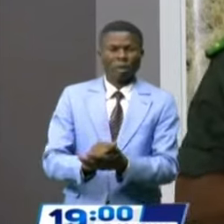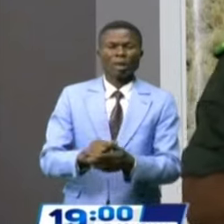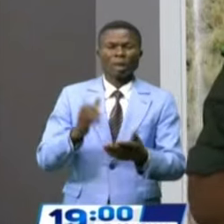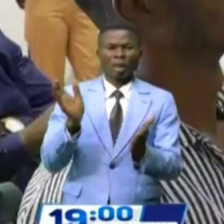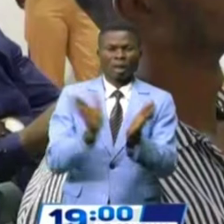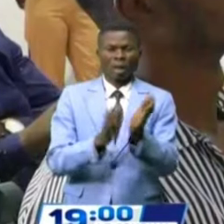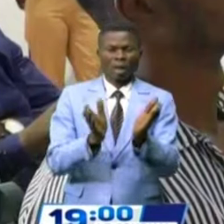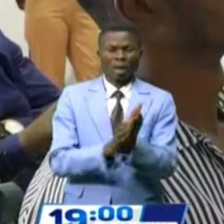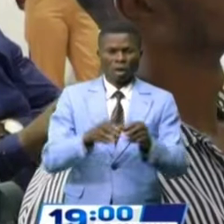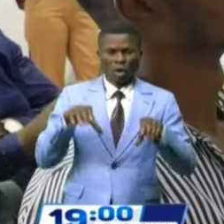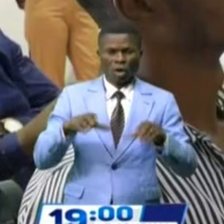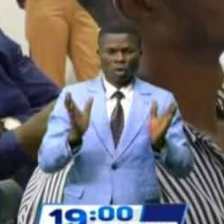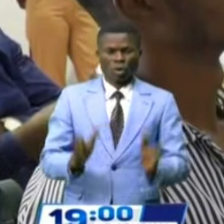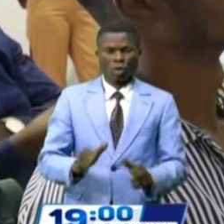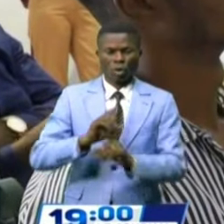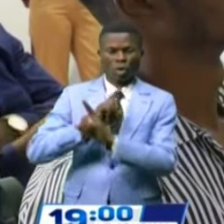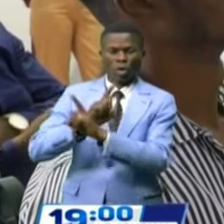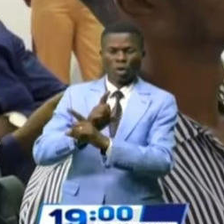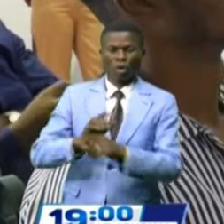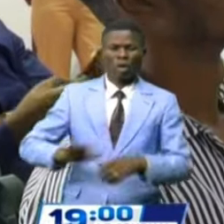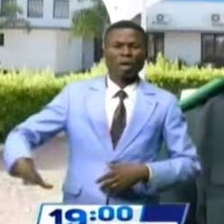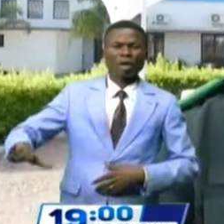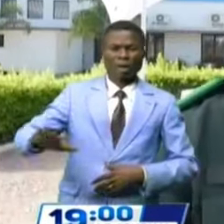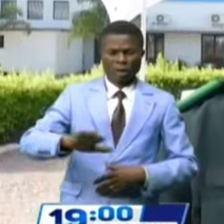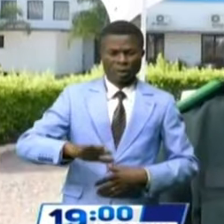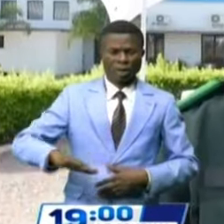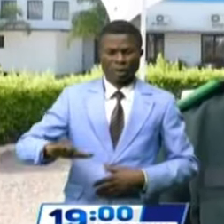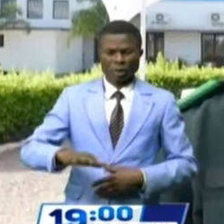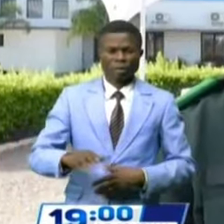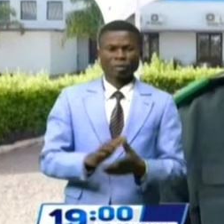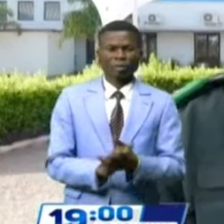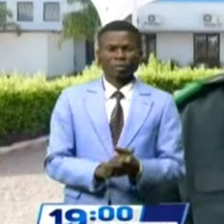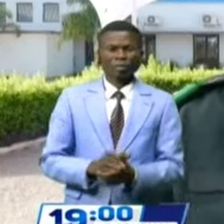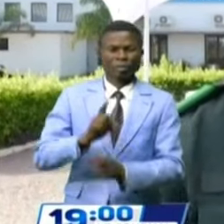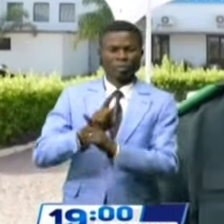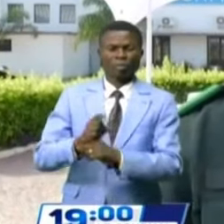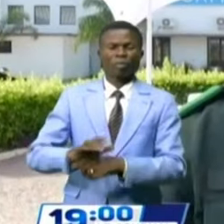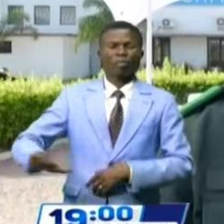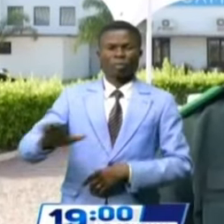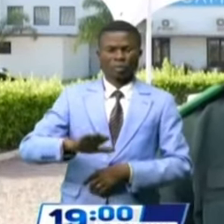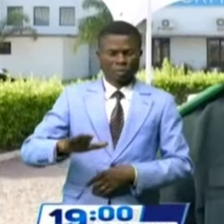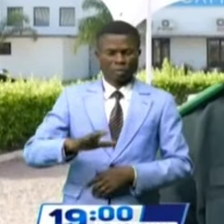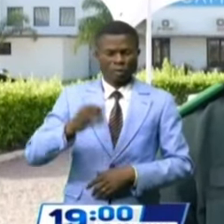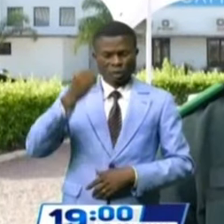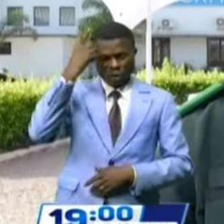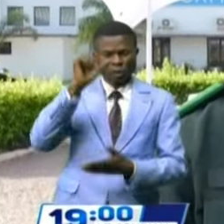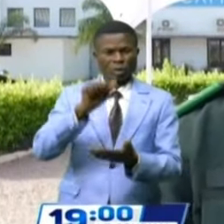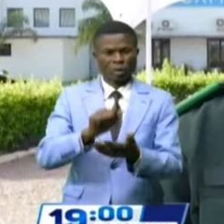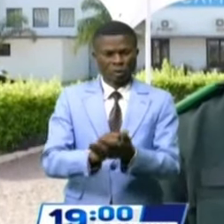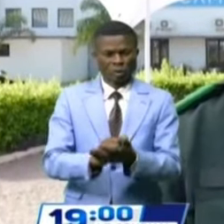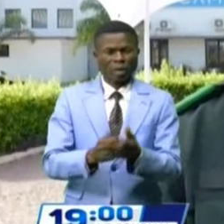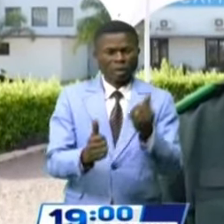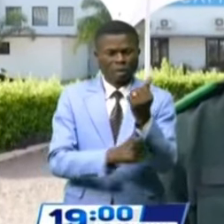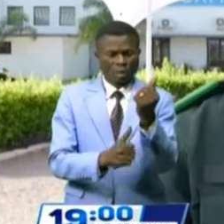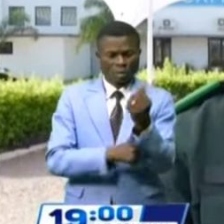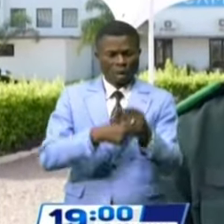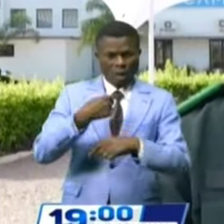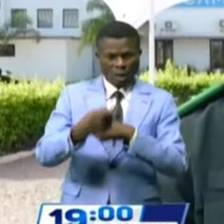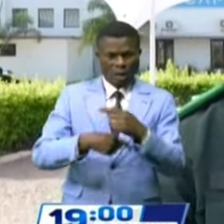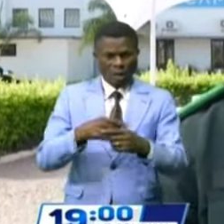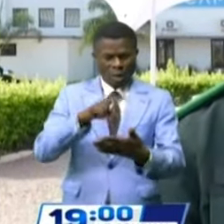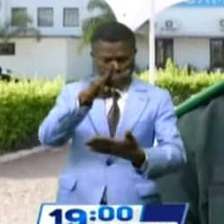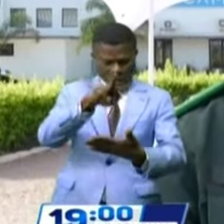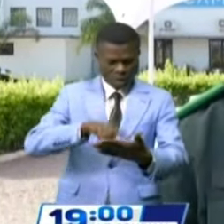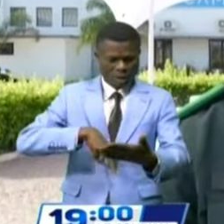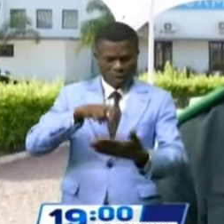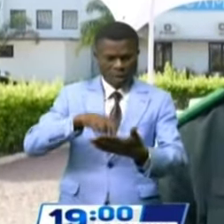l'Institut congolais de la conservation de la nature. La conservation de la nature, il faut la vivre pour mieux la comprendre. Alors quand les gens vont commencer à lire,